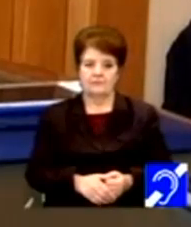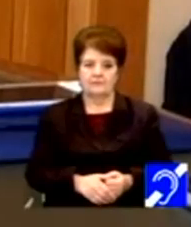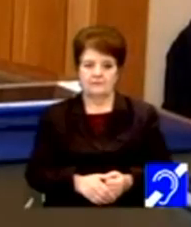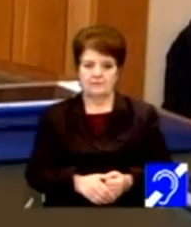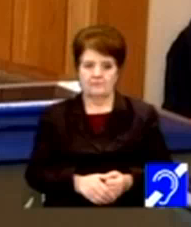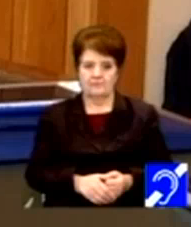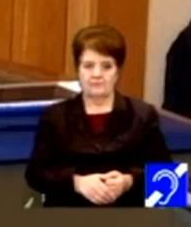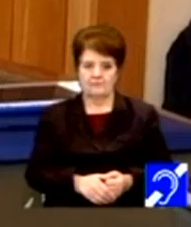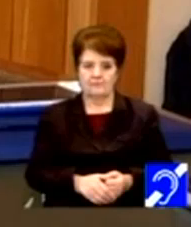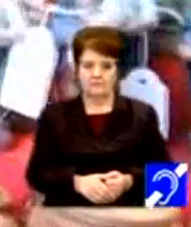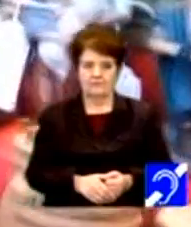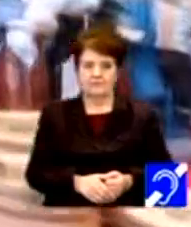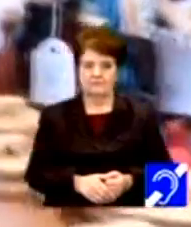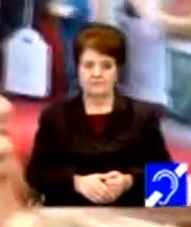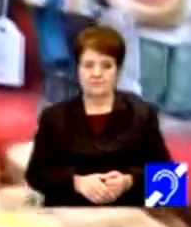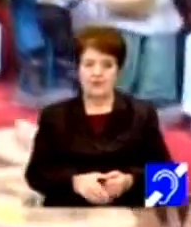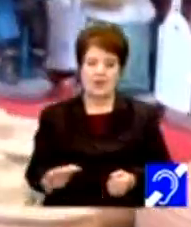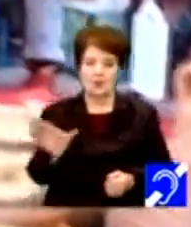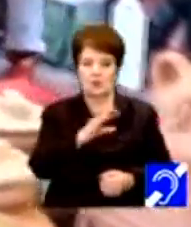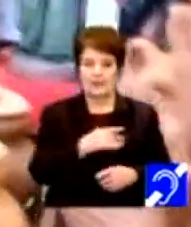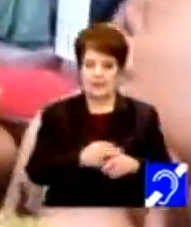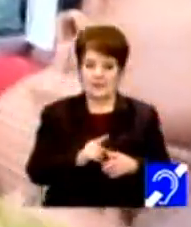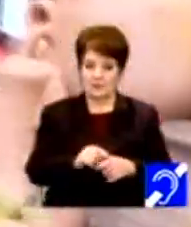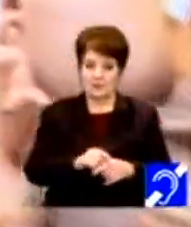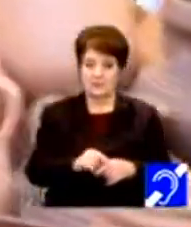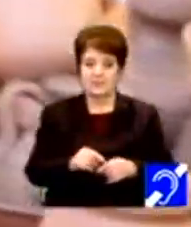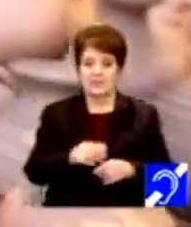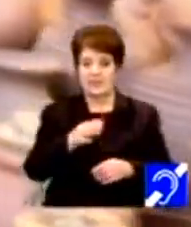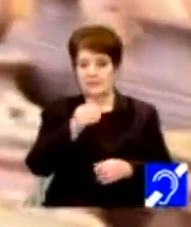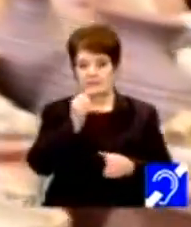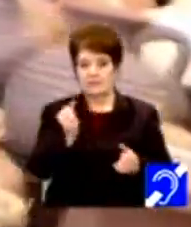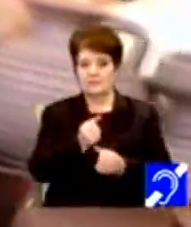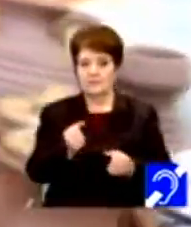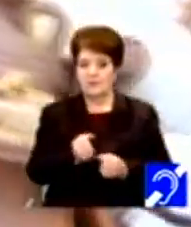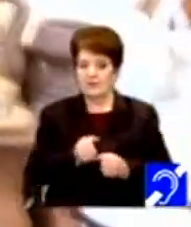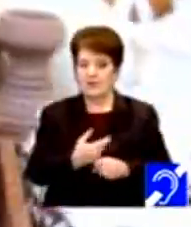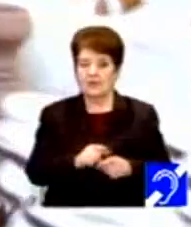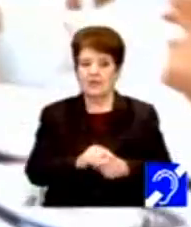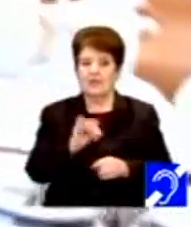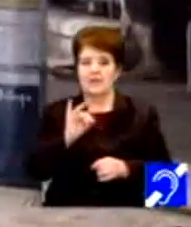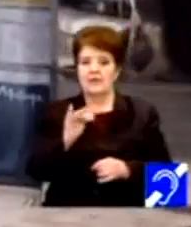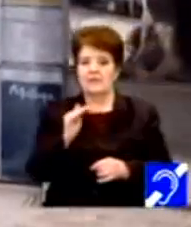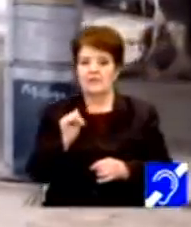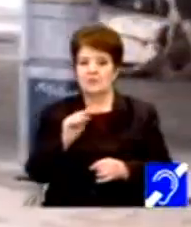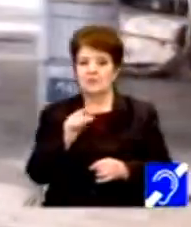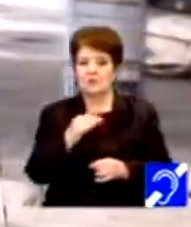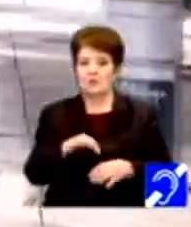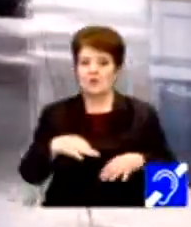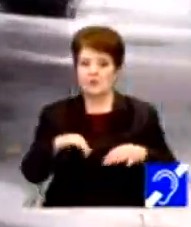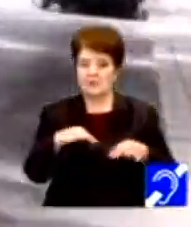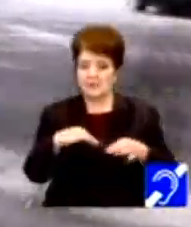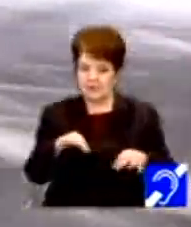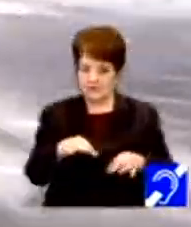currículo de un chico o una chica cuando va a una empresa. Toate acestea nu ar fi fost posibile însă pentru Malaga fără o infrastructură de transport de